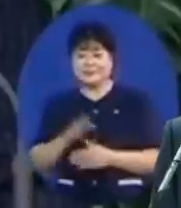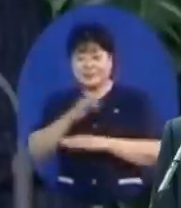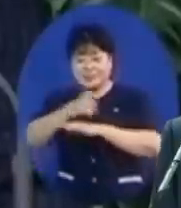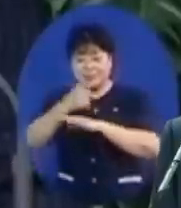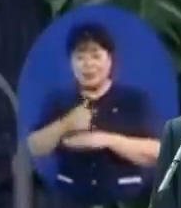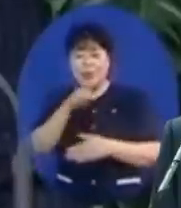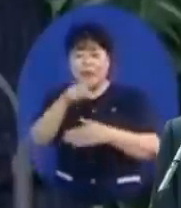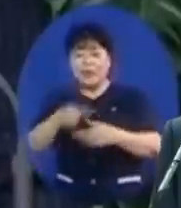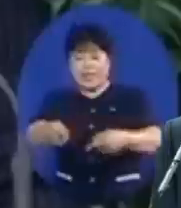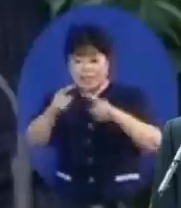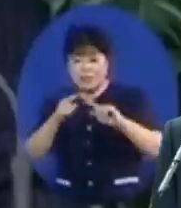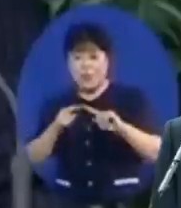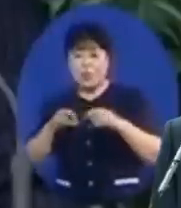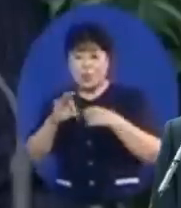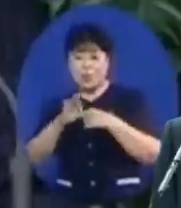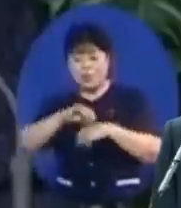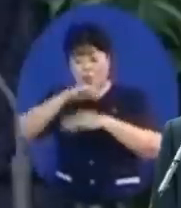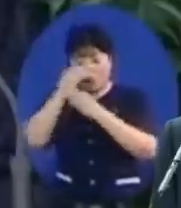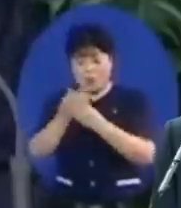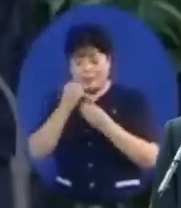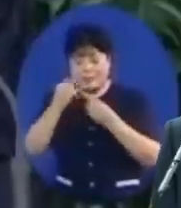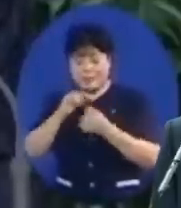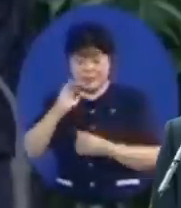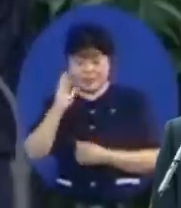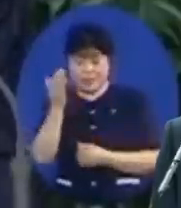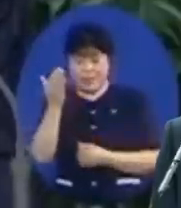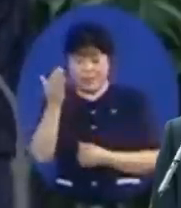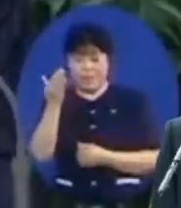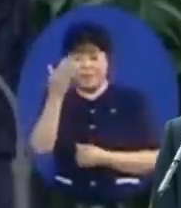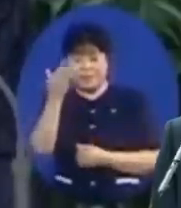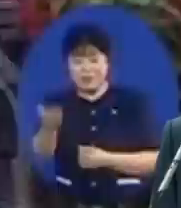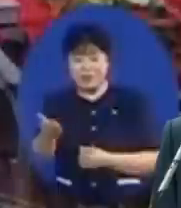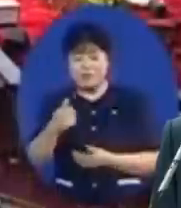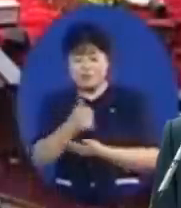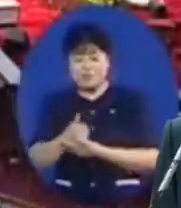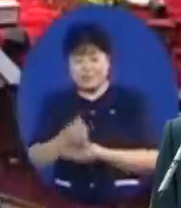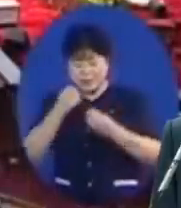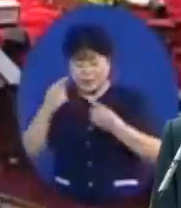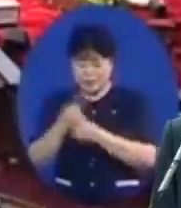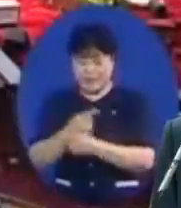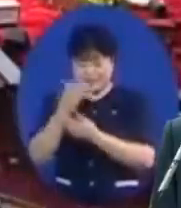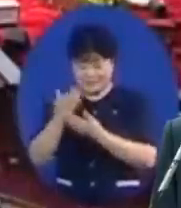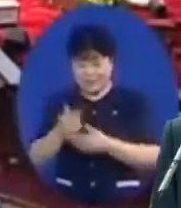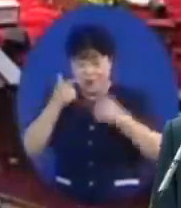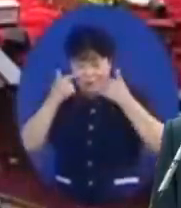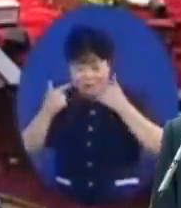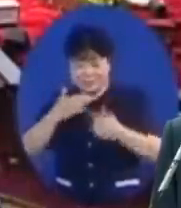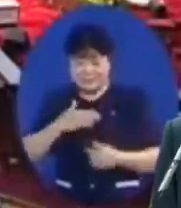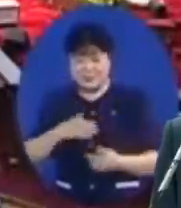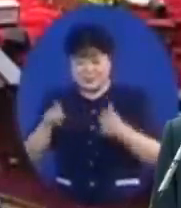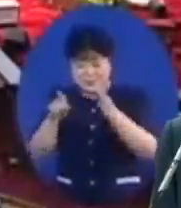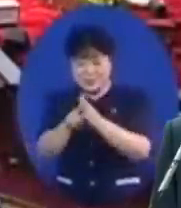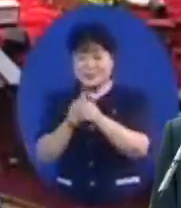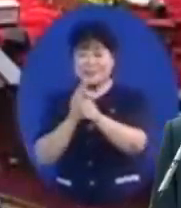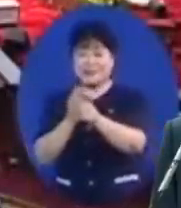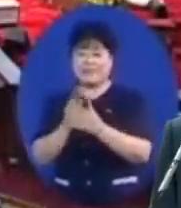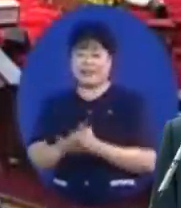그리스도 안에 들어오면 완전히 새 사람이 되고 여러분의 운명이 새로워진다는 것을 확실히 알게 되시기를